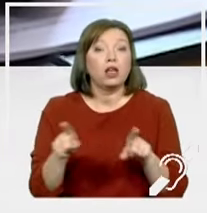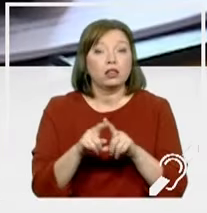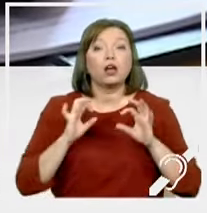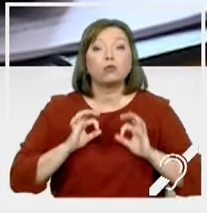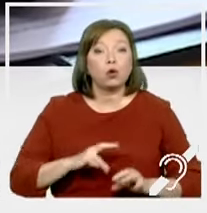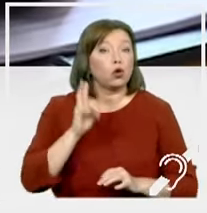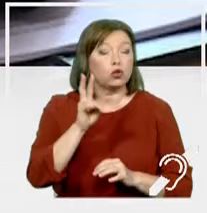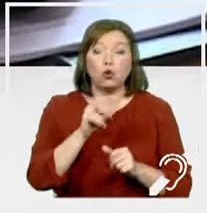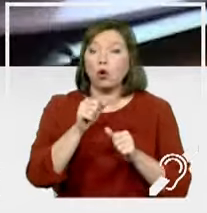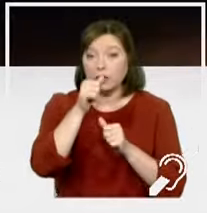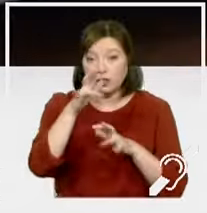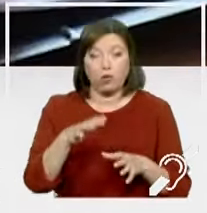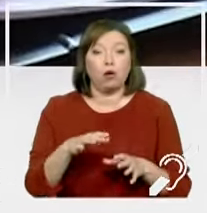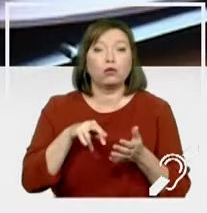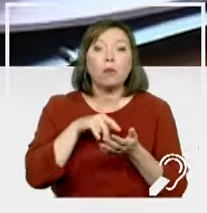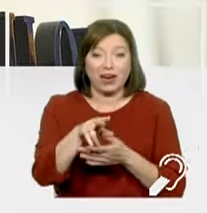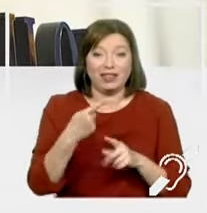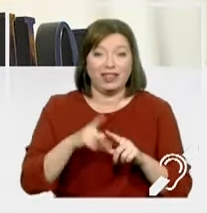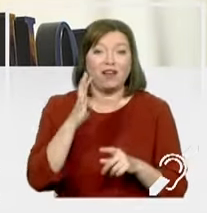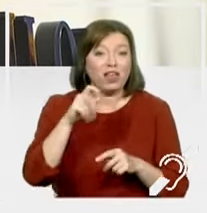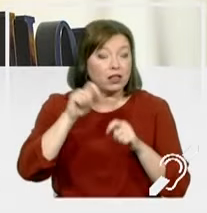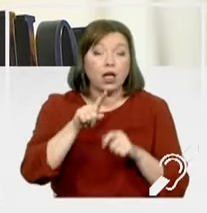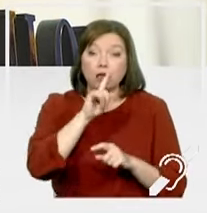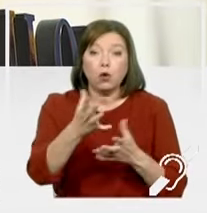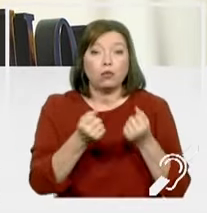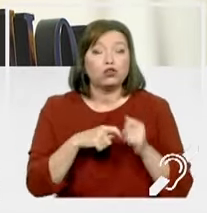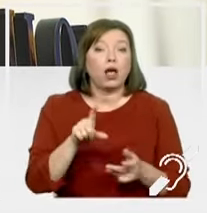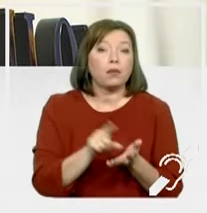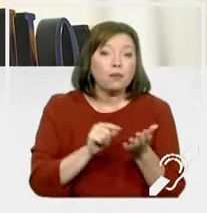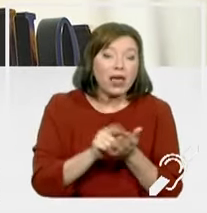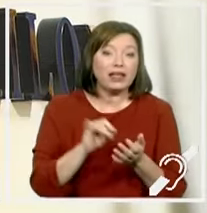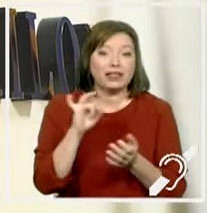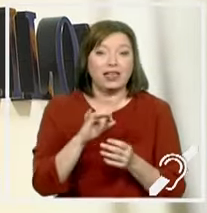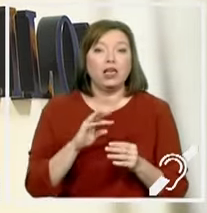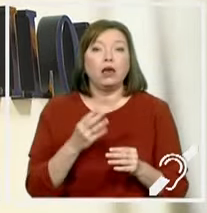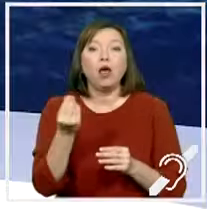procurorii care nu vor promova vetting-ul nu vor putea primi pensii și indemnizații speciale.